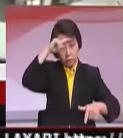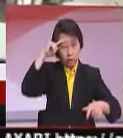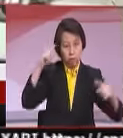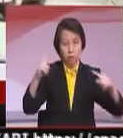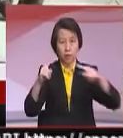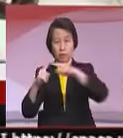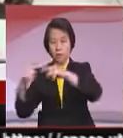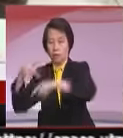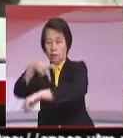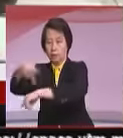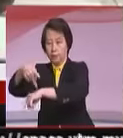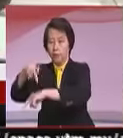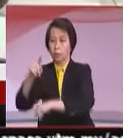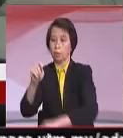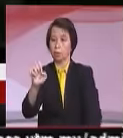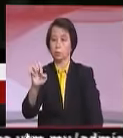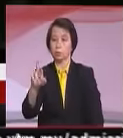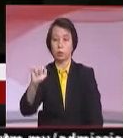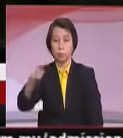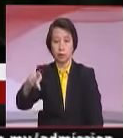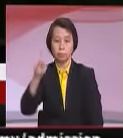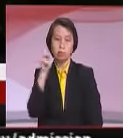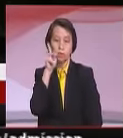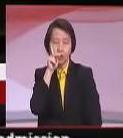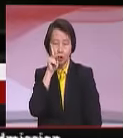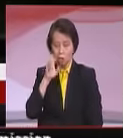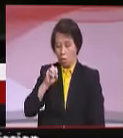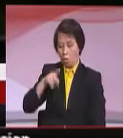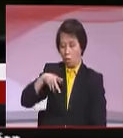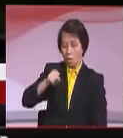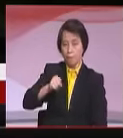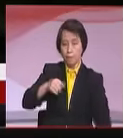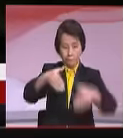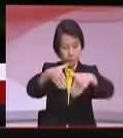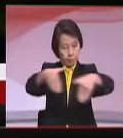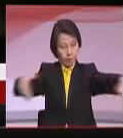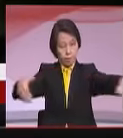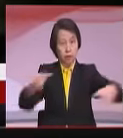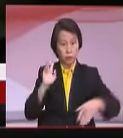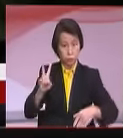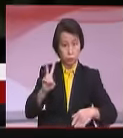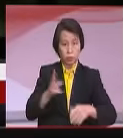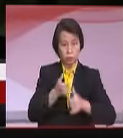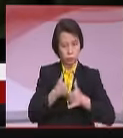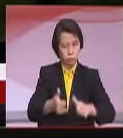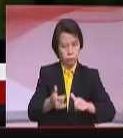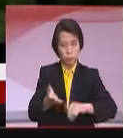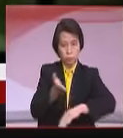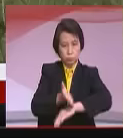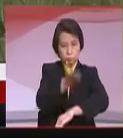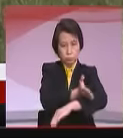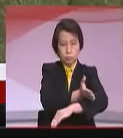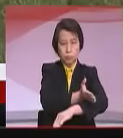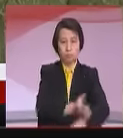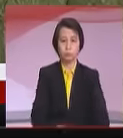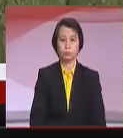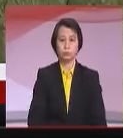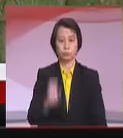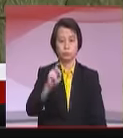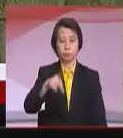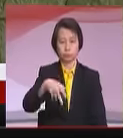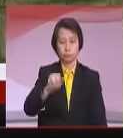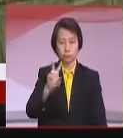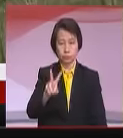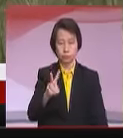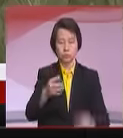ke Padang Terap Kedah. Menerusi Opaga 2, kawalan sempadan terus diperketatkan. Opaga 2